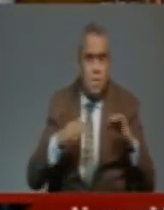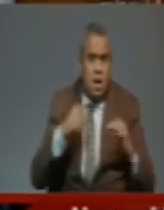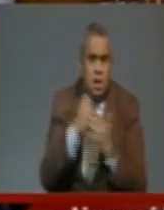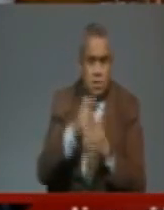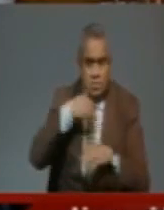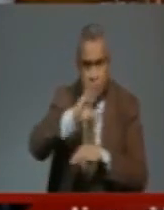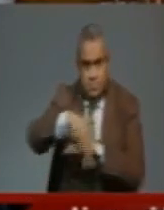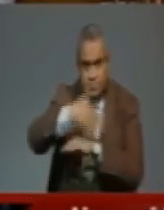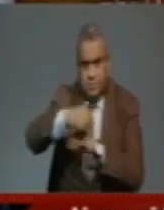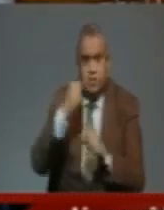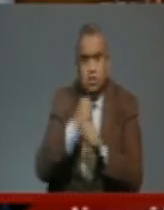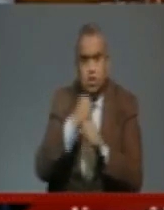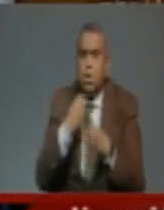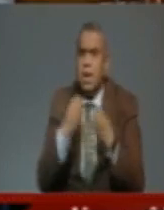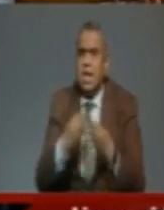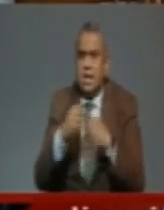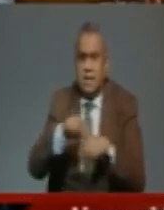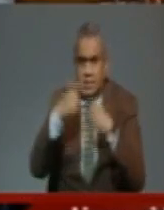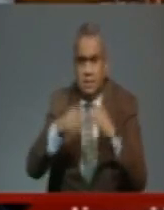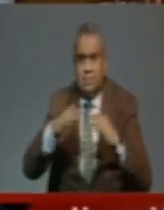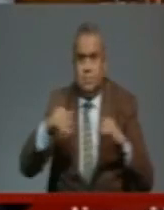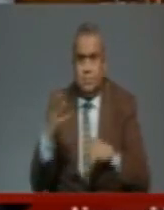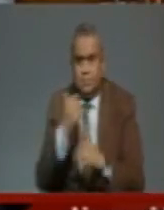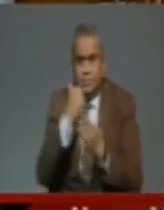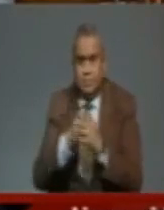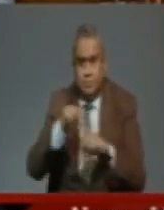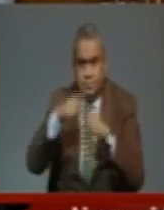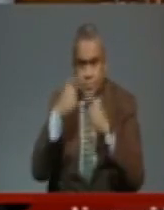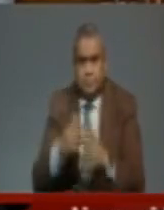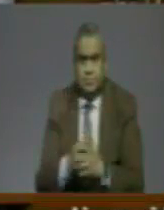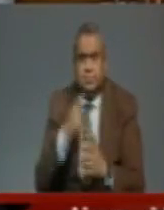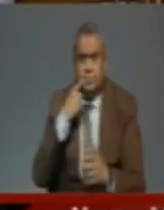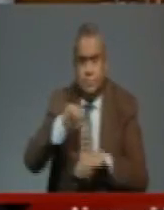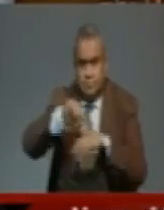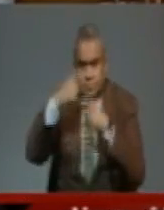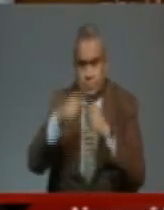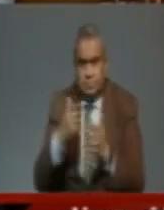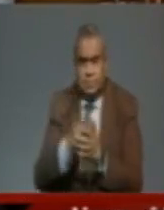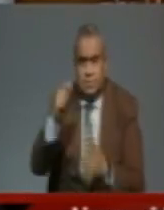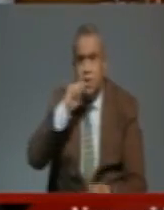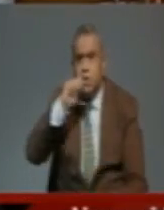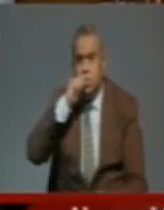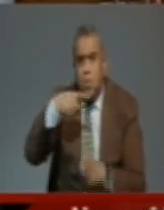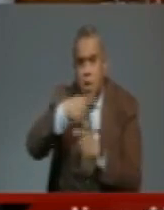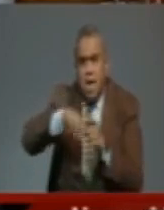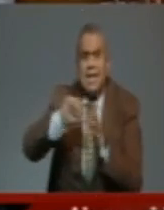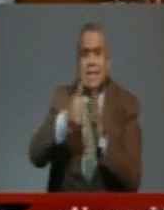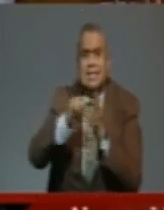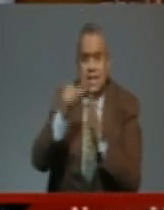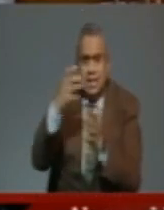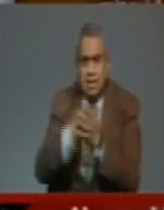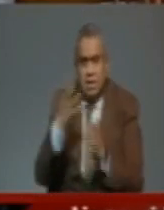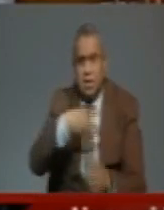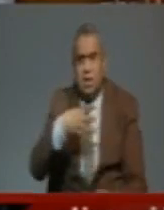ما اشتغلناش فيهم، مينا جاف في مينا في الظهير مينا دمياط في منطقه دمياط الجديده مساحته